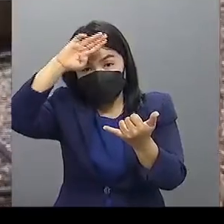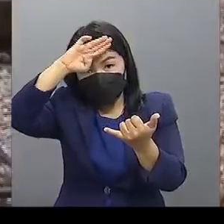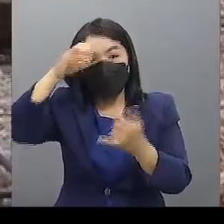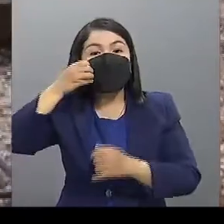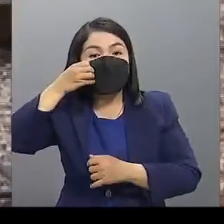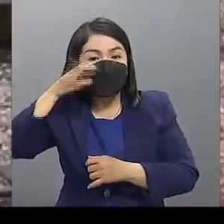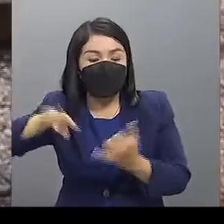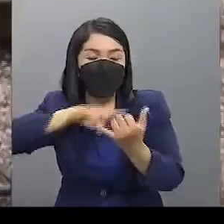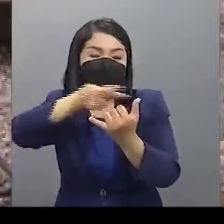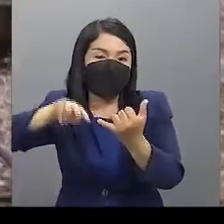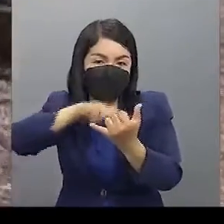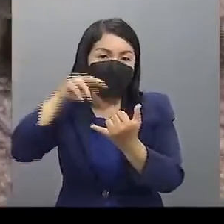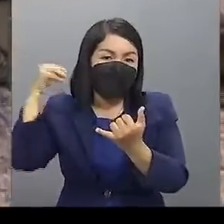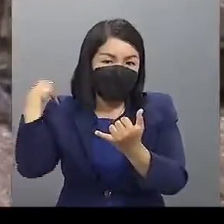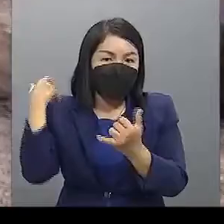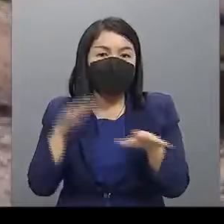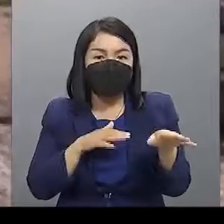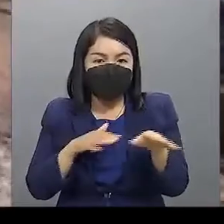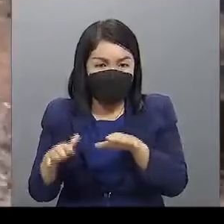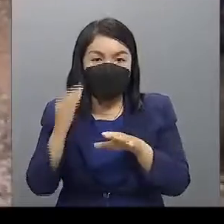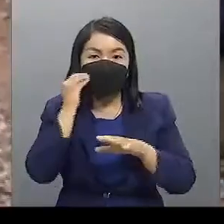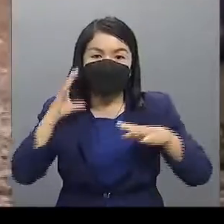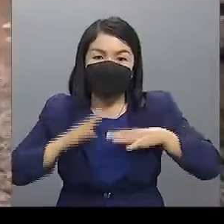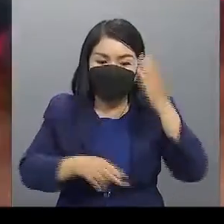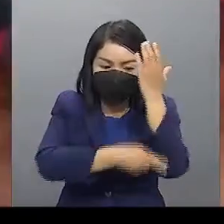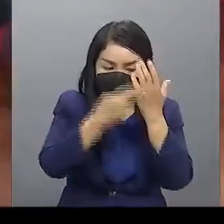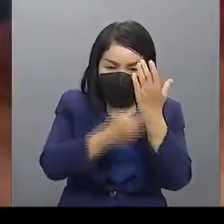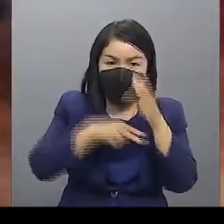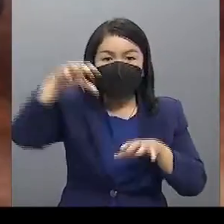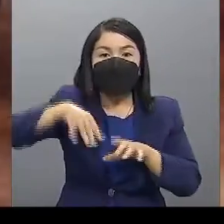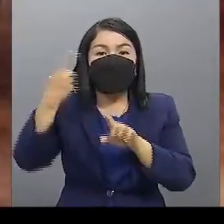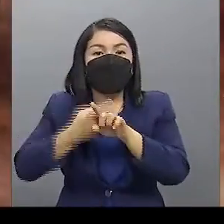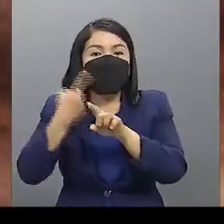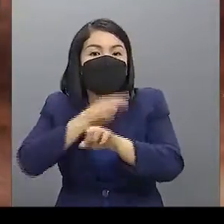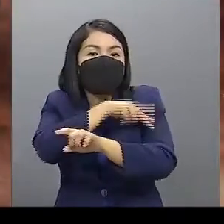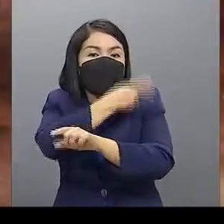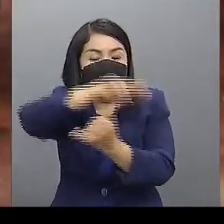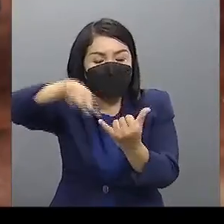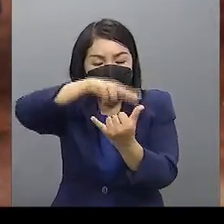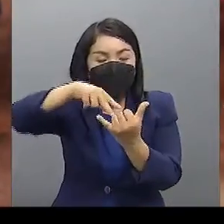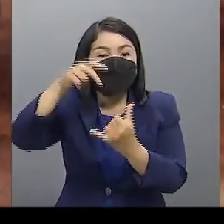สีรวมทั้งรีสอร์ทในพื้นที่เป็นสถานที่รองรับแม้คาดว่าจะมีจำนวนแรงง